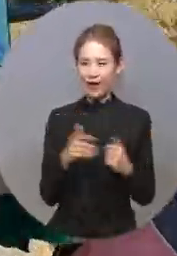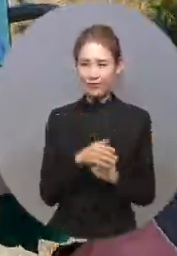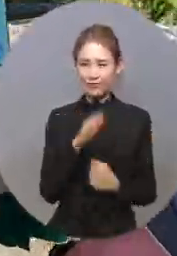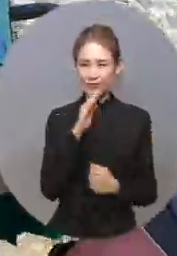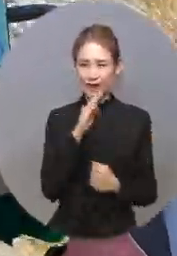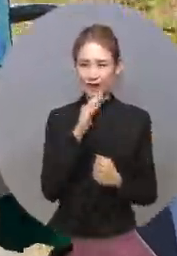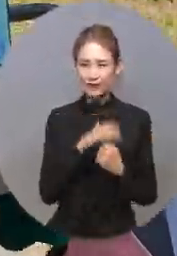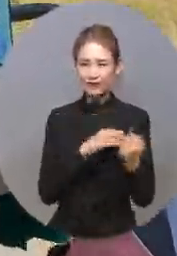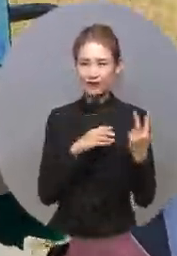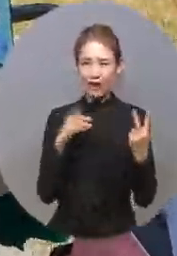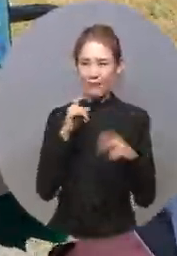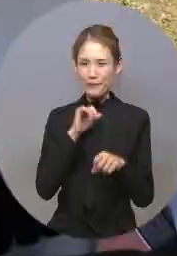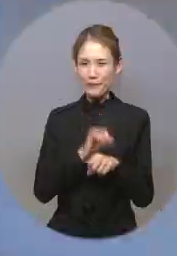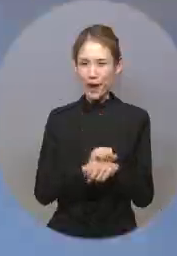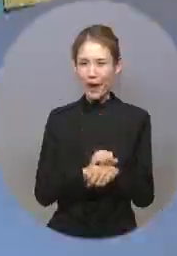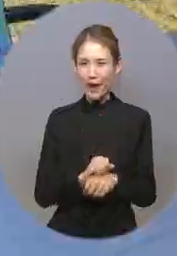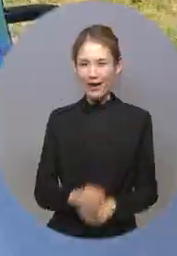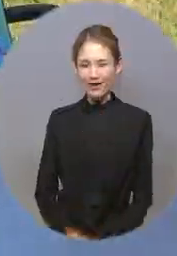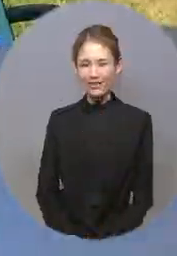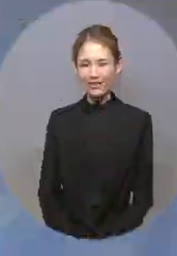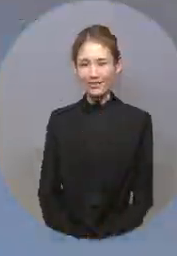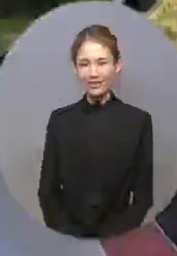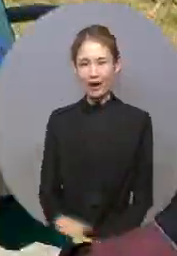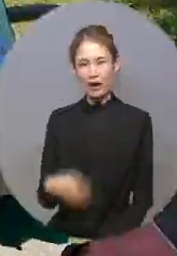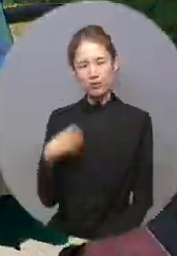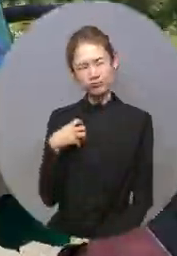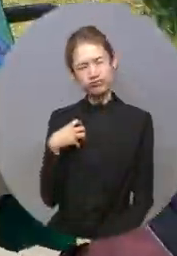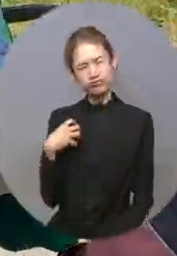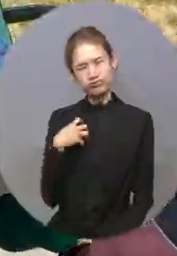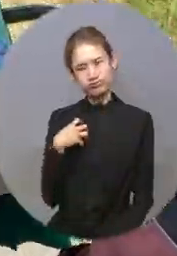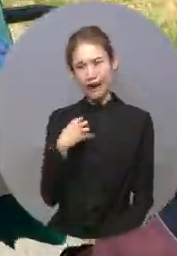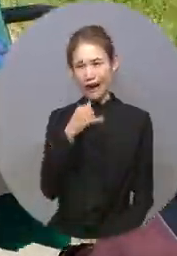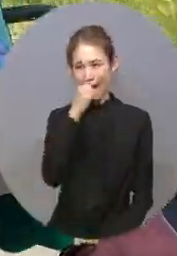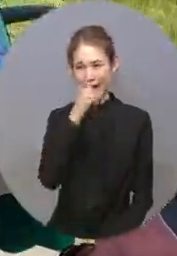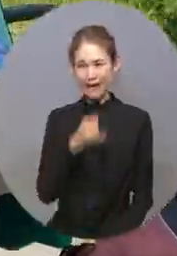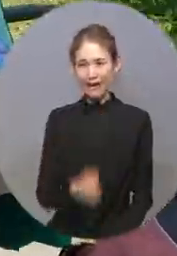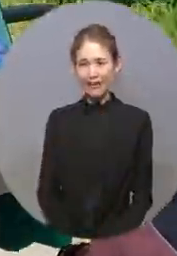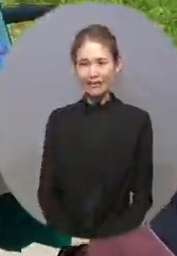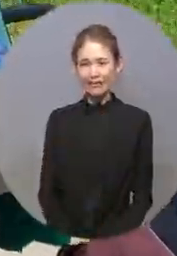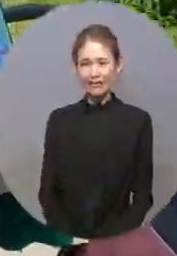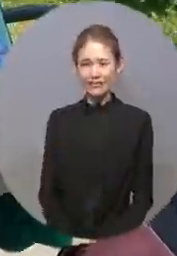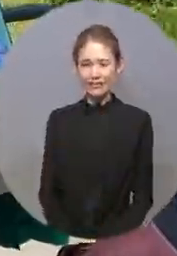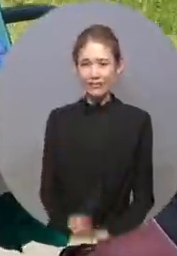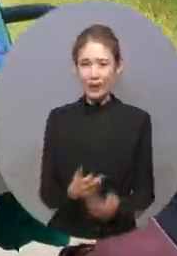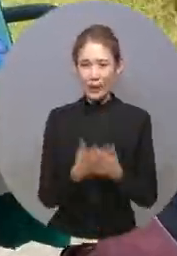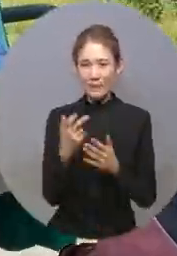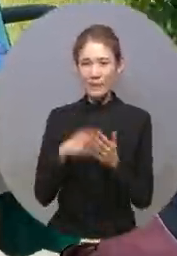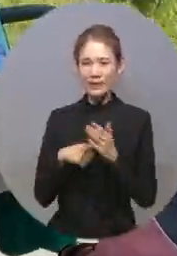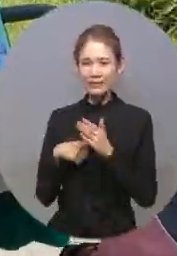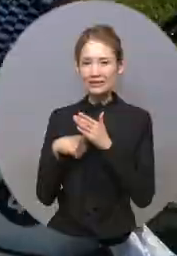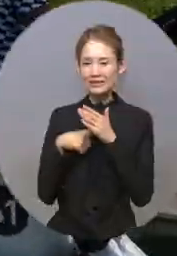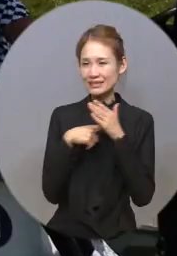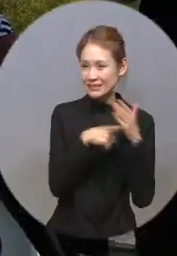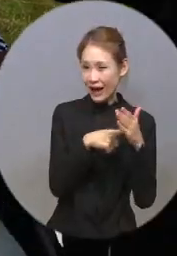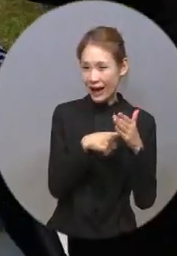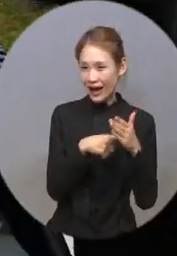쳤고. 아, 정말 부담돼 죽겠네 여기. 오빠, 극복! 아.